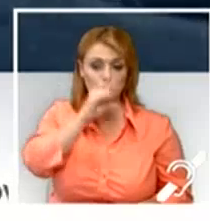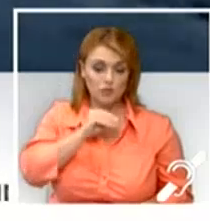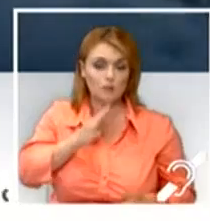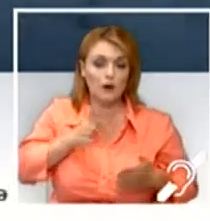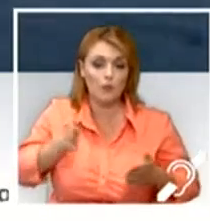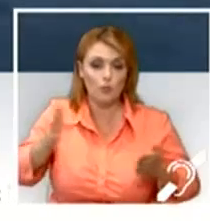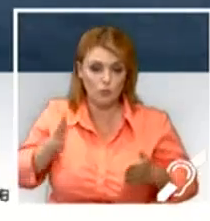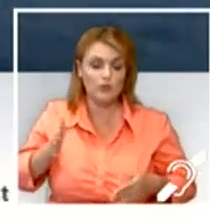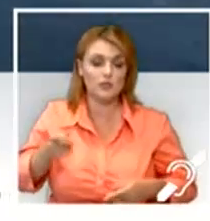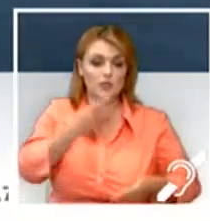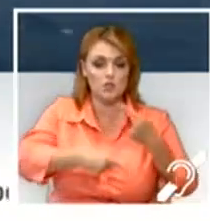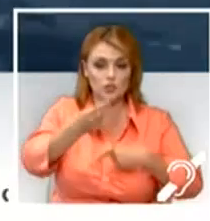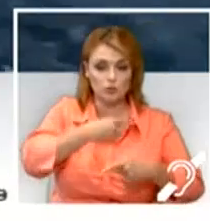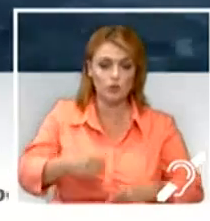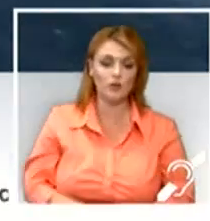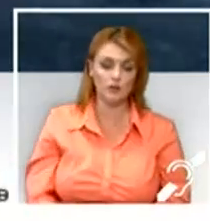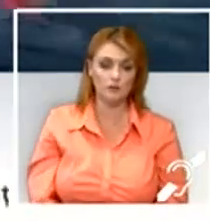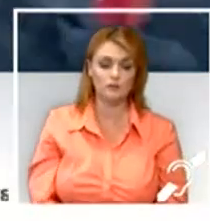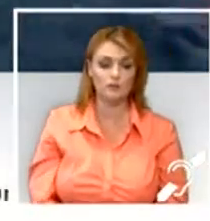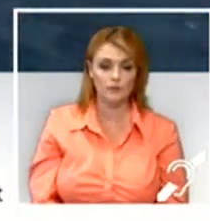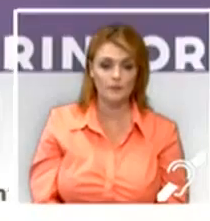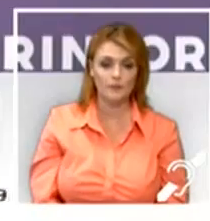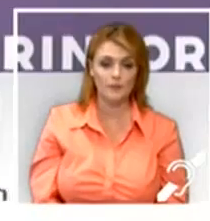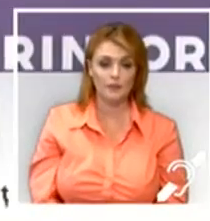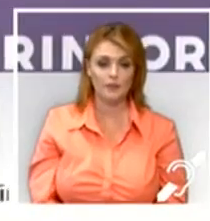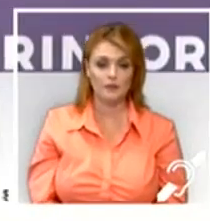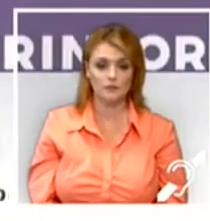mai importantă cale de aprovizionare a rușilor din regiunea